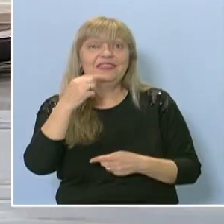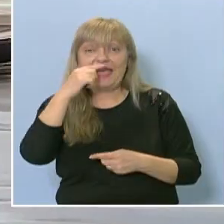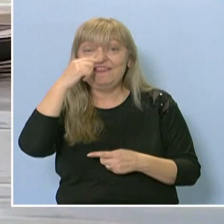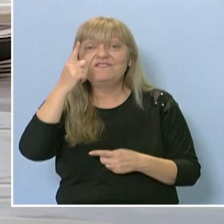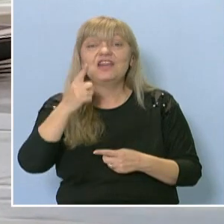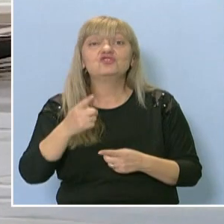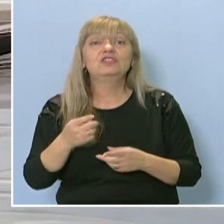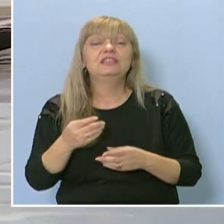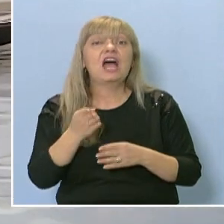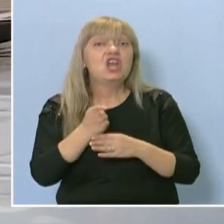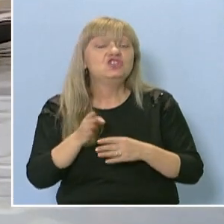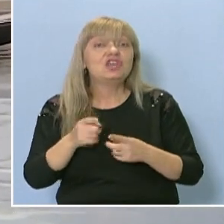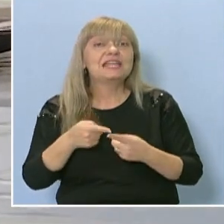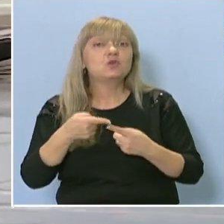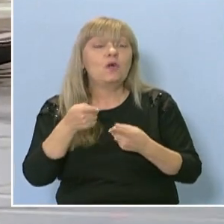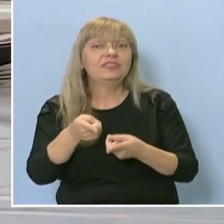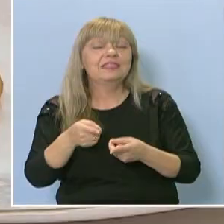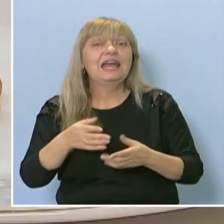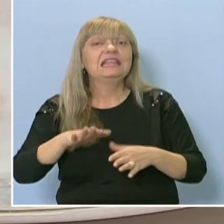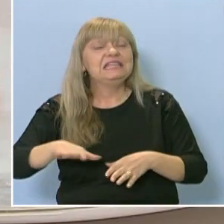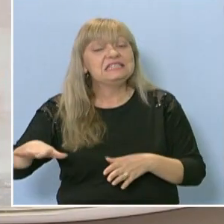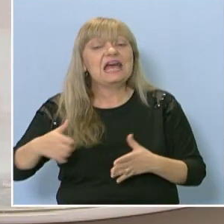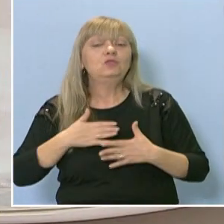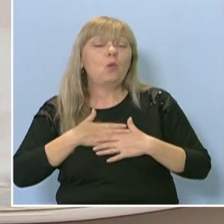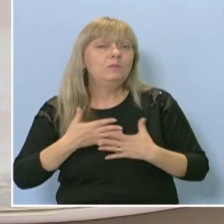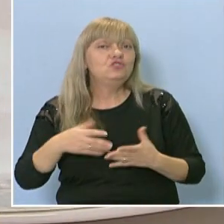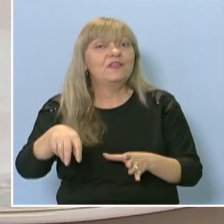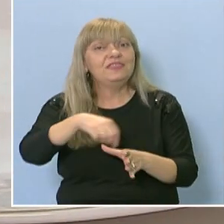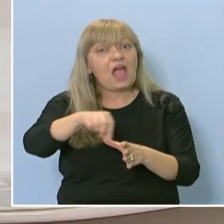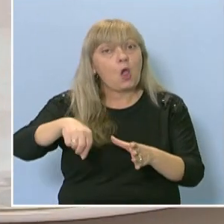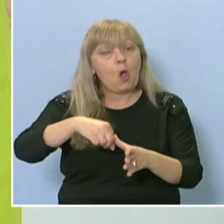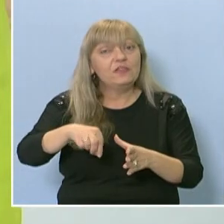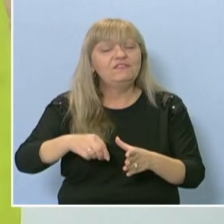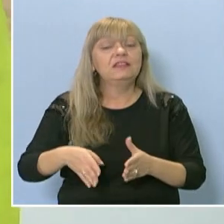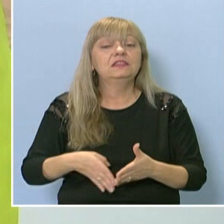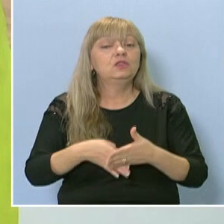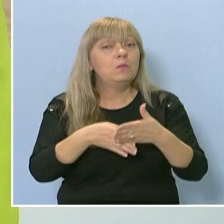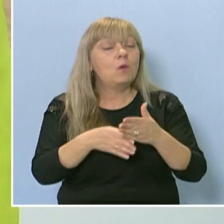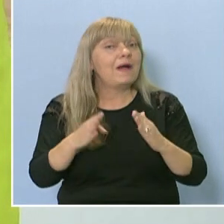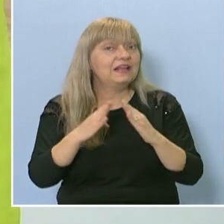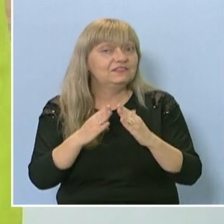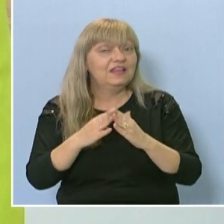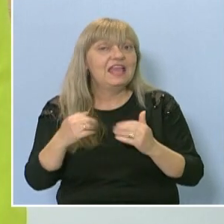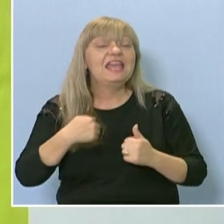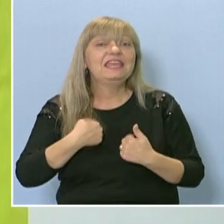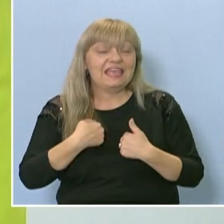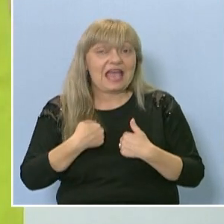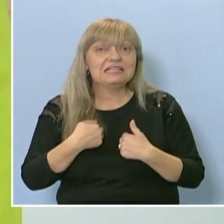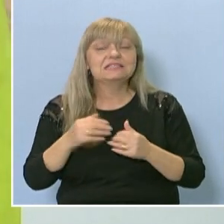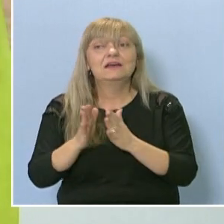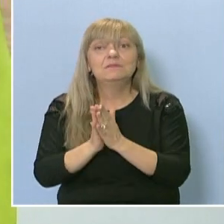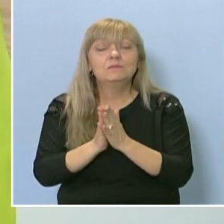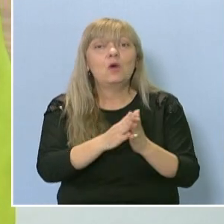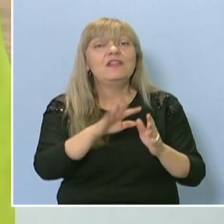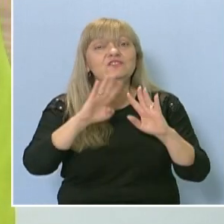сладкиши. Децата обичат да готвят, обичат да помагат в къщи и аз призовавам всички